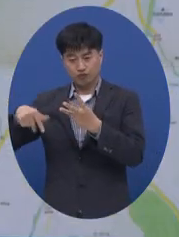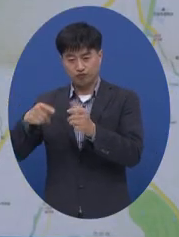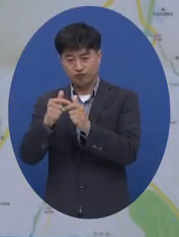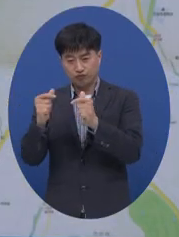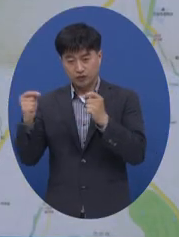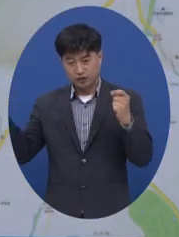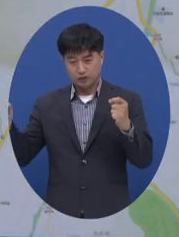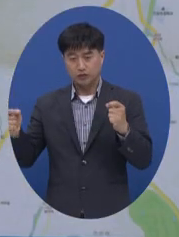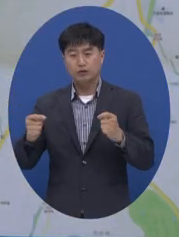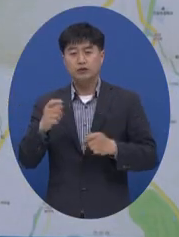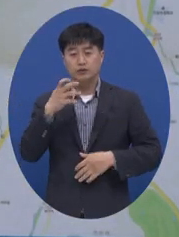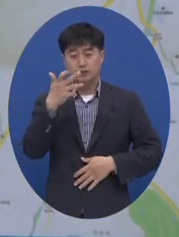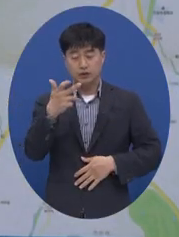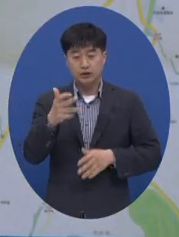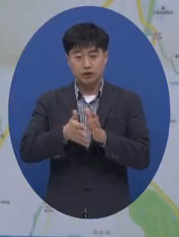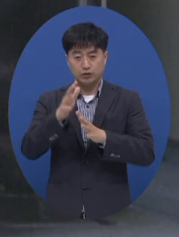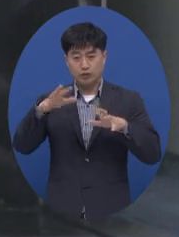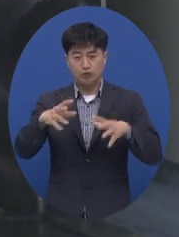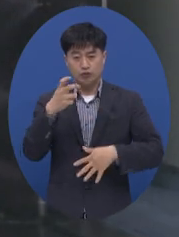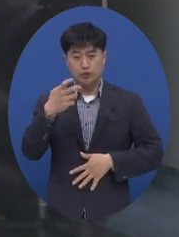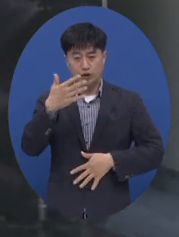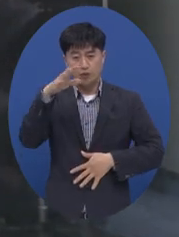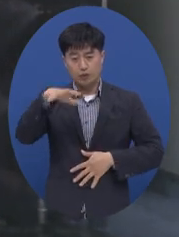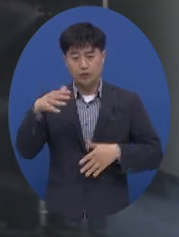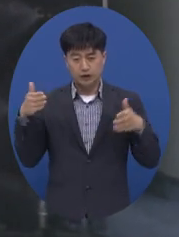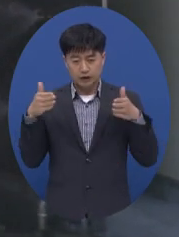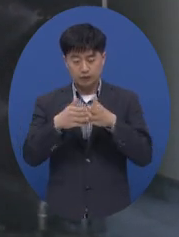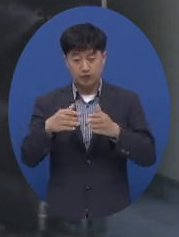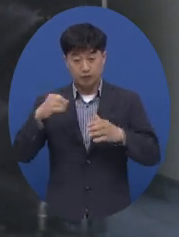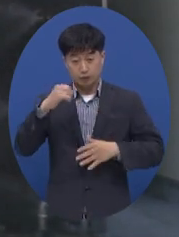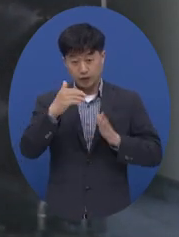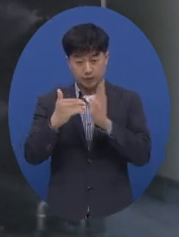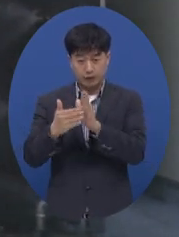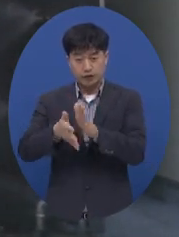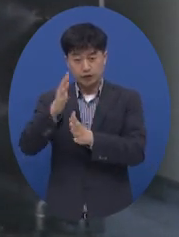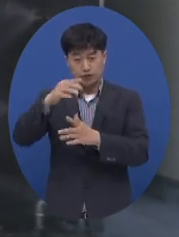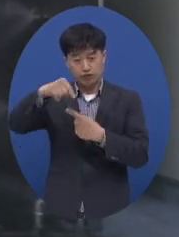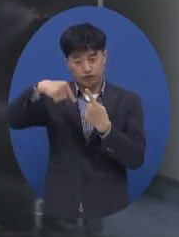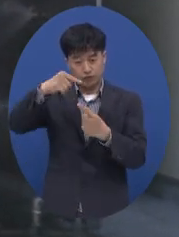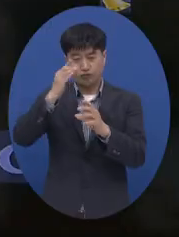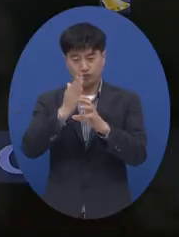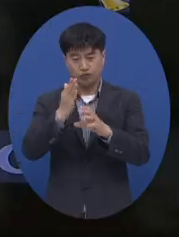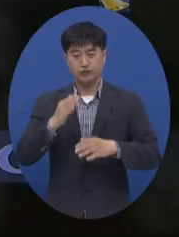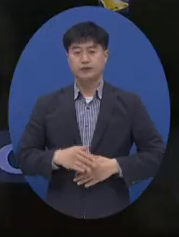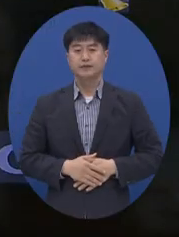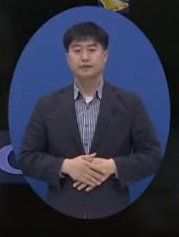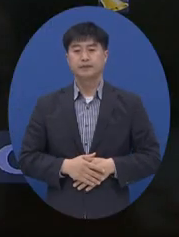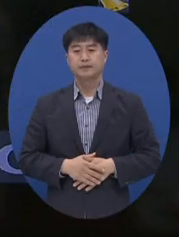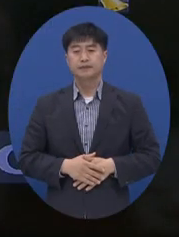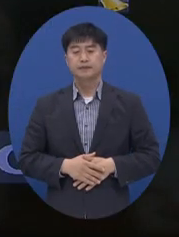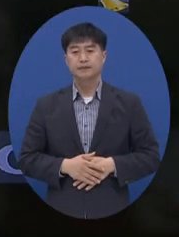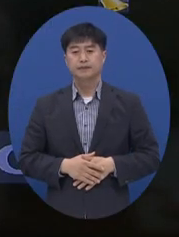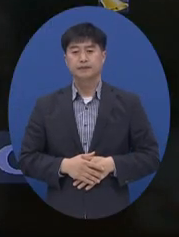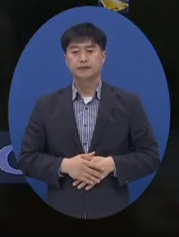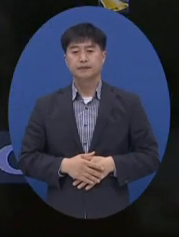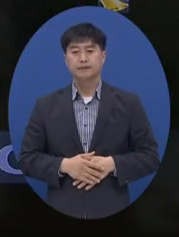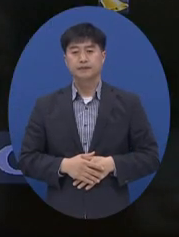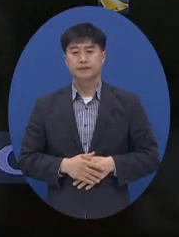연장하고 17개 시군 29곳에 거점 소독 시설을 설치해 운영하고 있습니다. 경기지TV 김태희입니다.